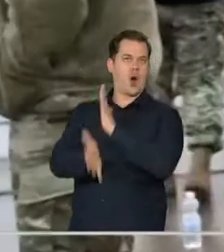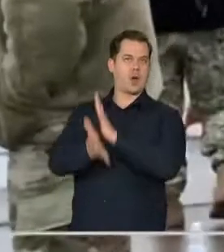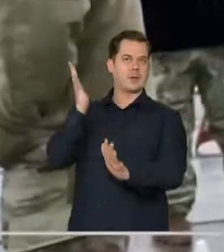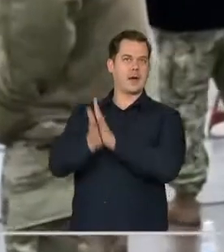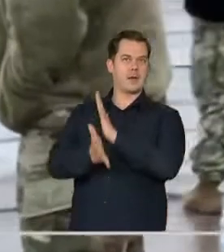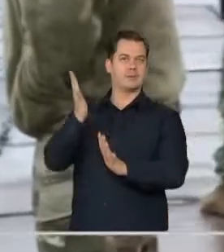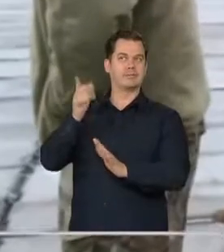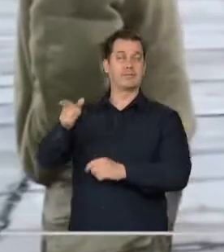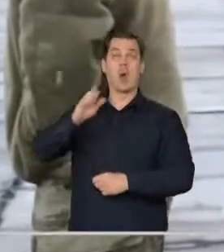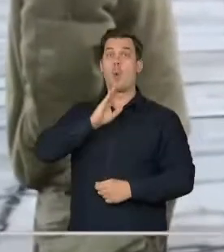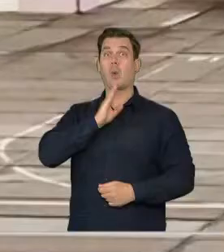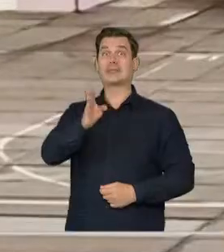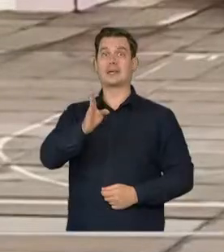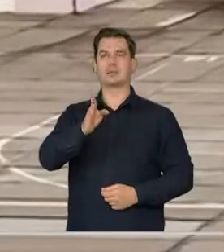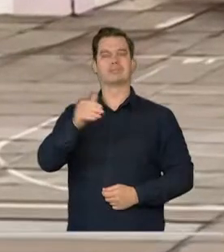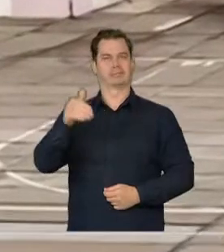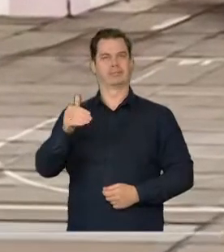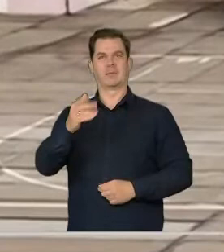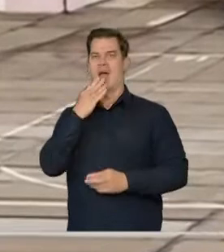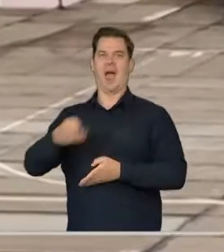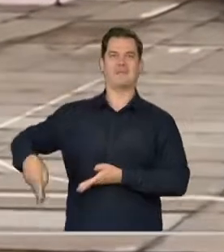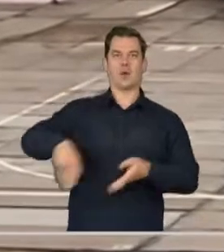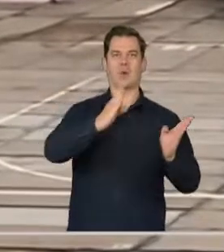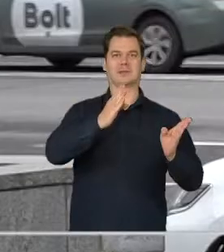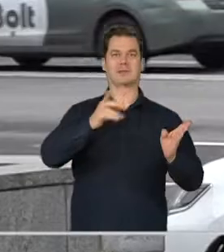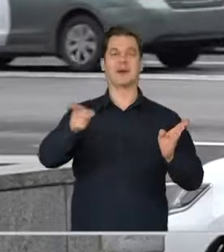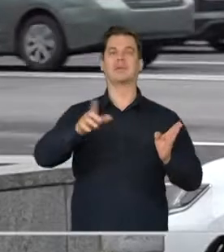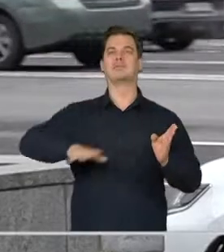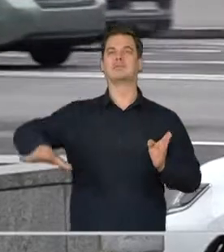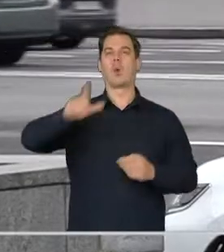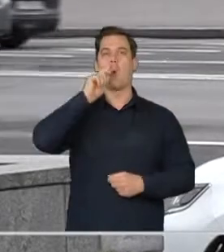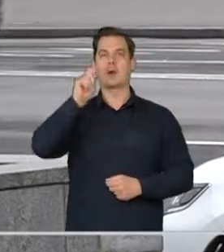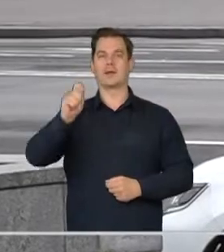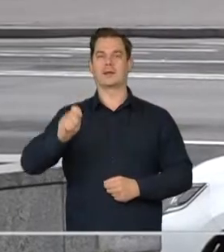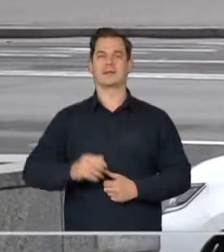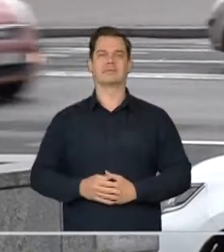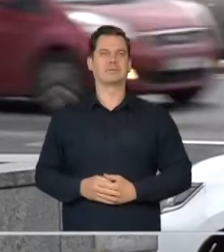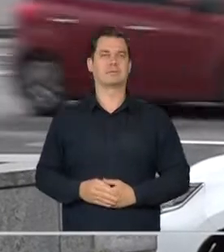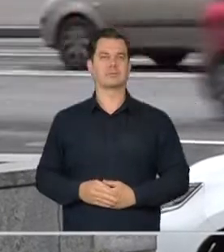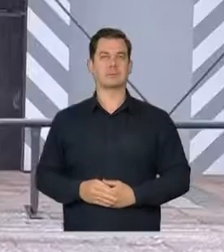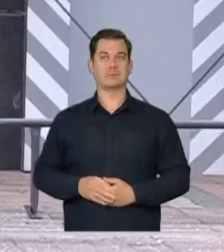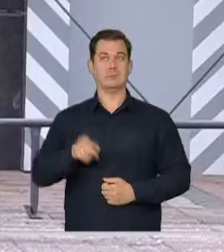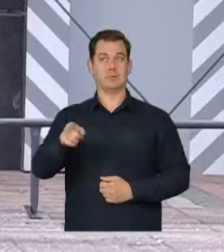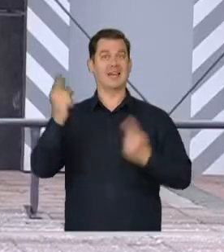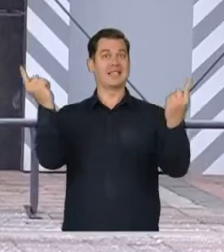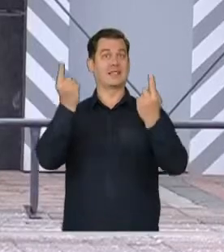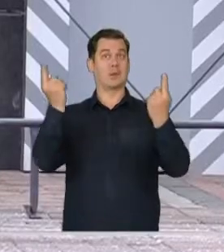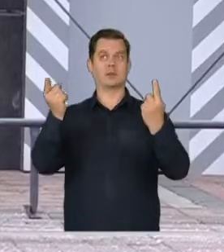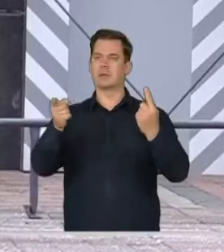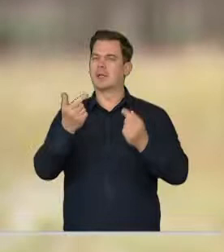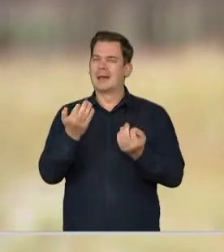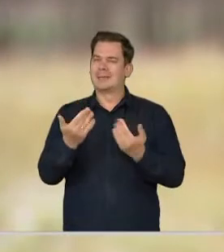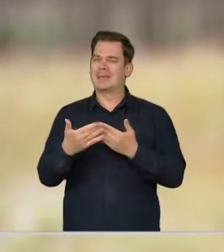Na tyle, że Amerykanie rozważają nawet ewakuację swoich obywateli z terytorium Ukrainy. Sytuacja w tej chwili na Ukrainie jest na krawędzi